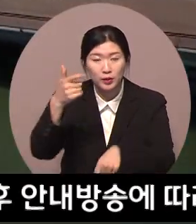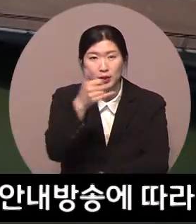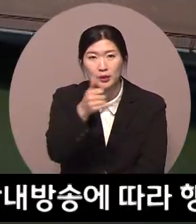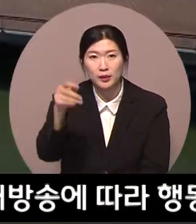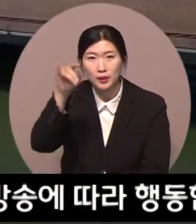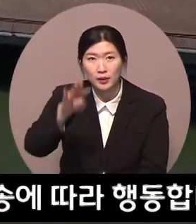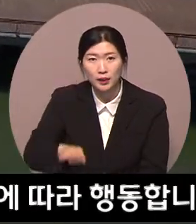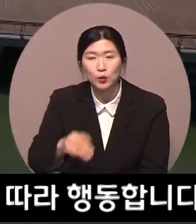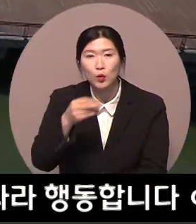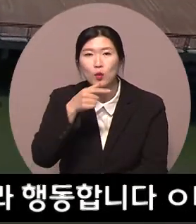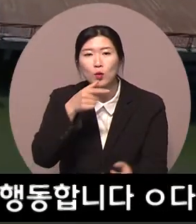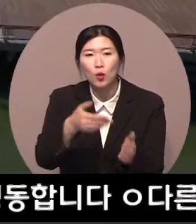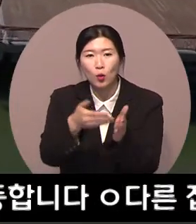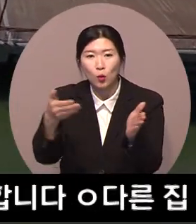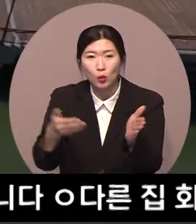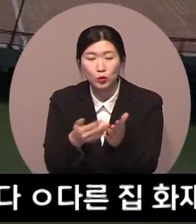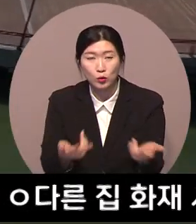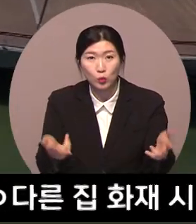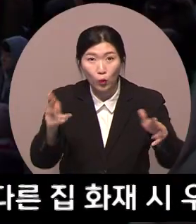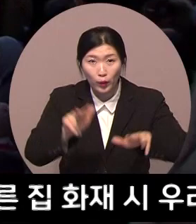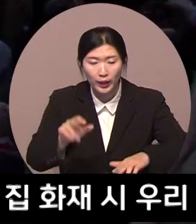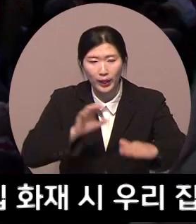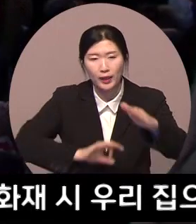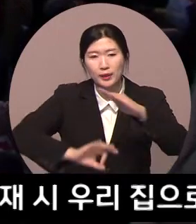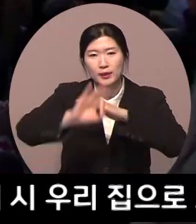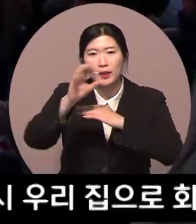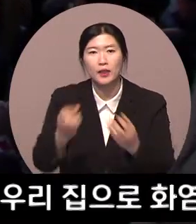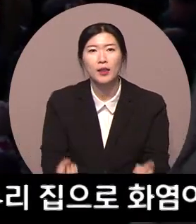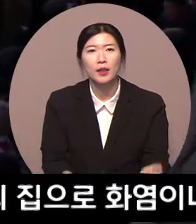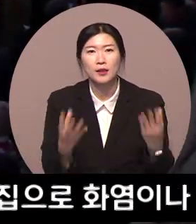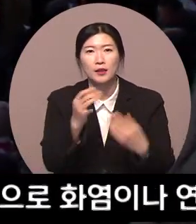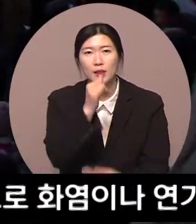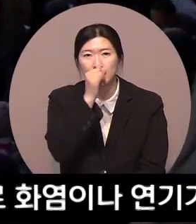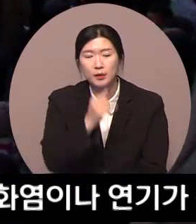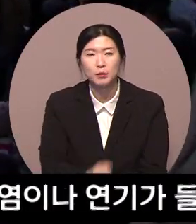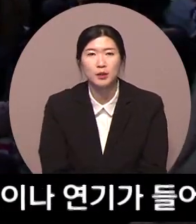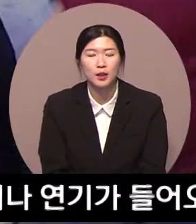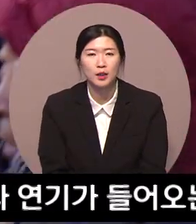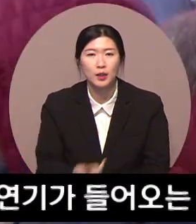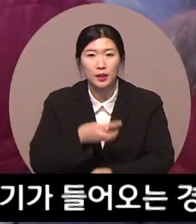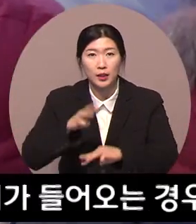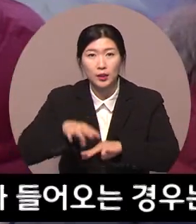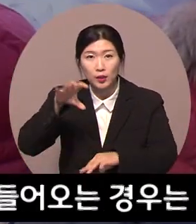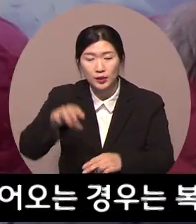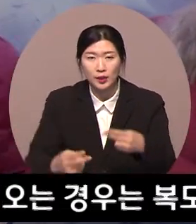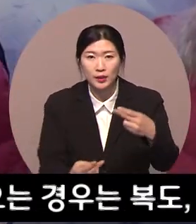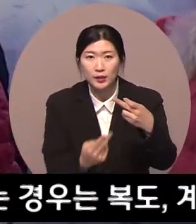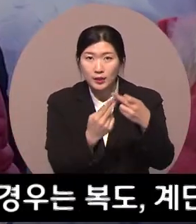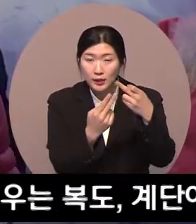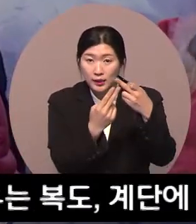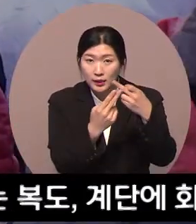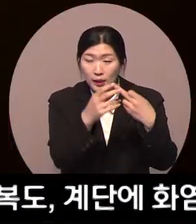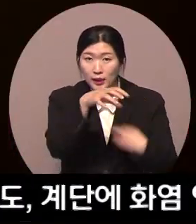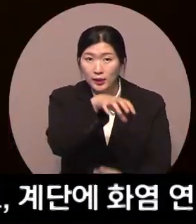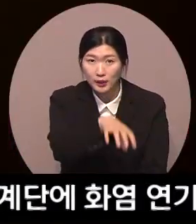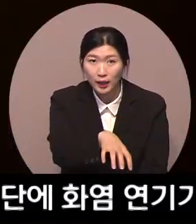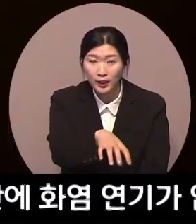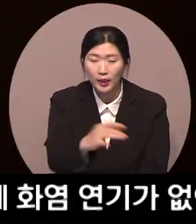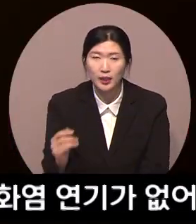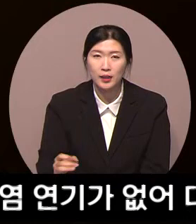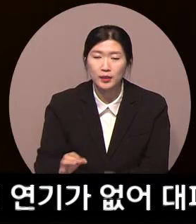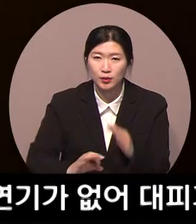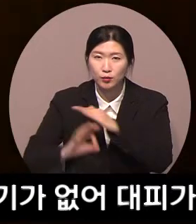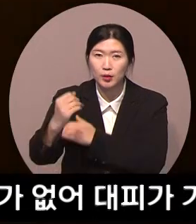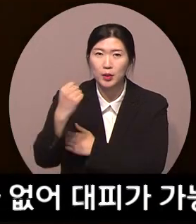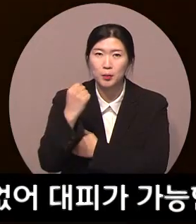호수공원에서 해마지 행사가 열립니다 대전 시민들은 식장산 구봉산 등에서 태양의 힘찬 전기를